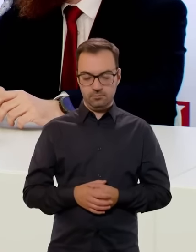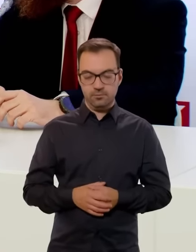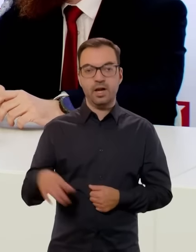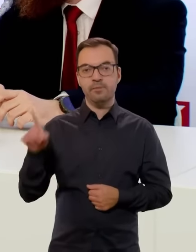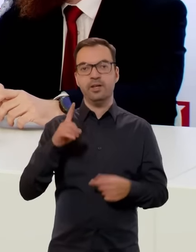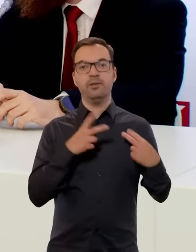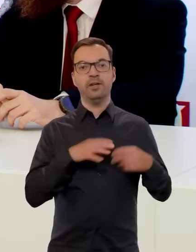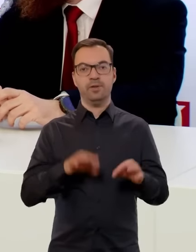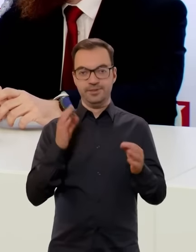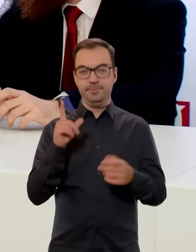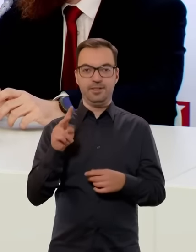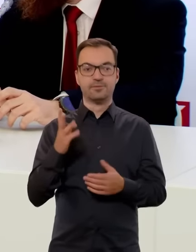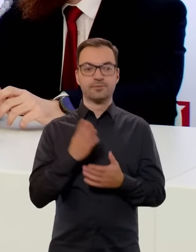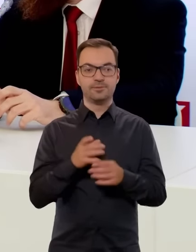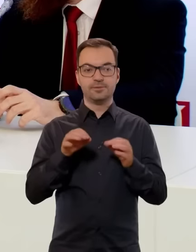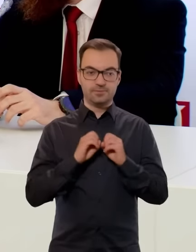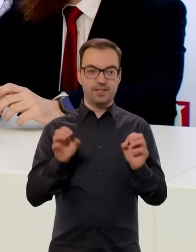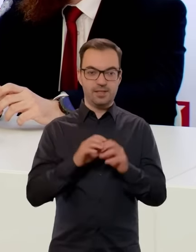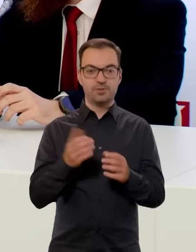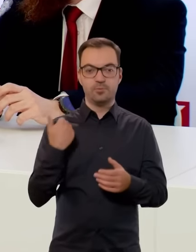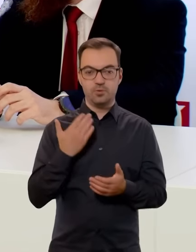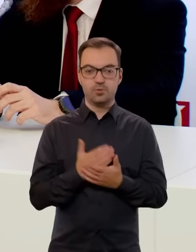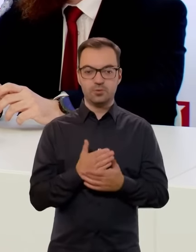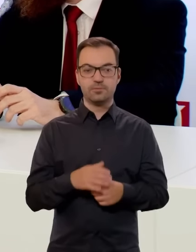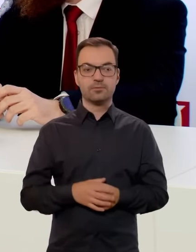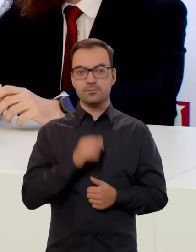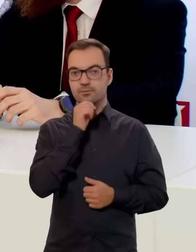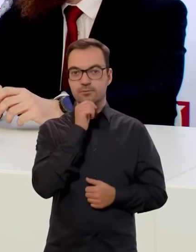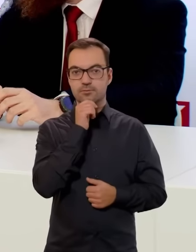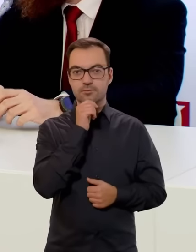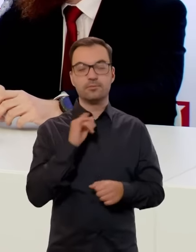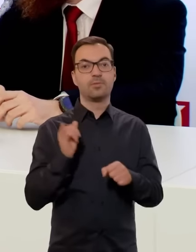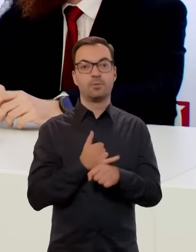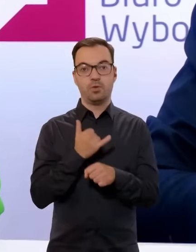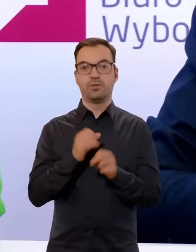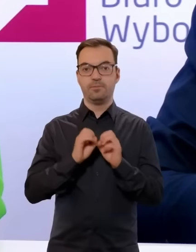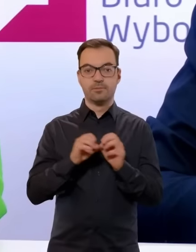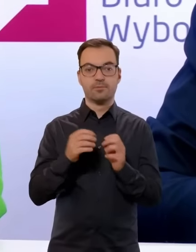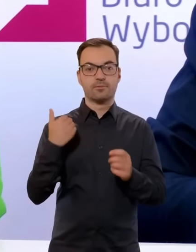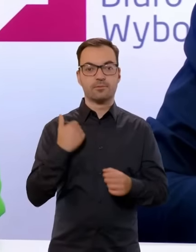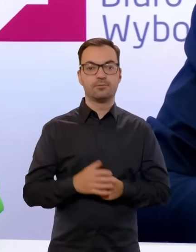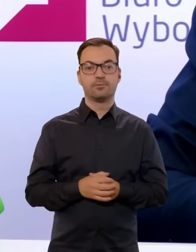Państwa Komisja Wyborcza wyjaśniała, to pan przewodniczący też szczegółowo mówił na konferencji w piątek.